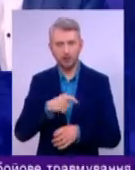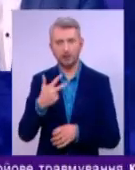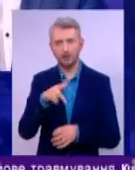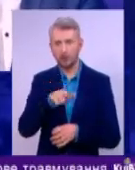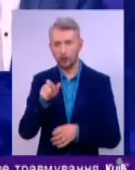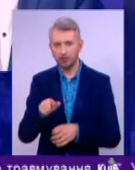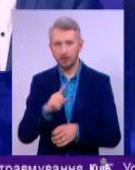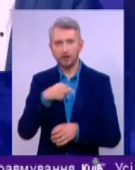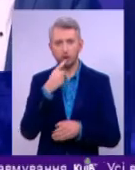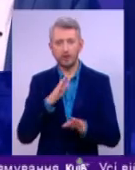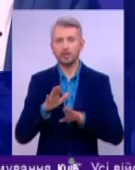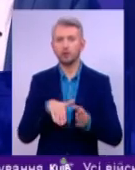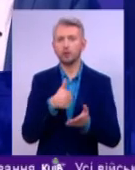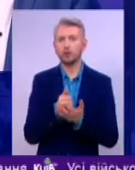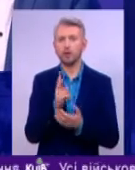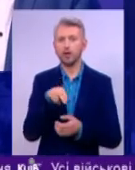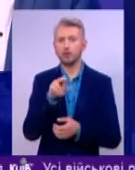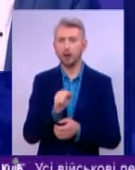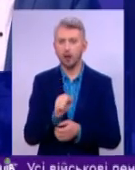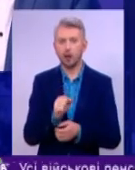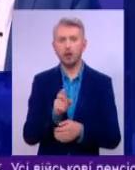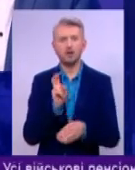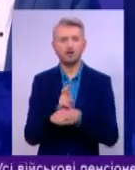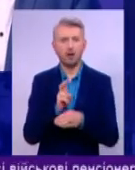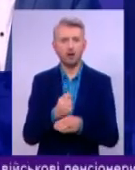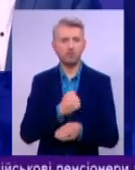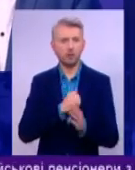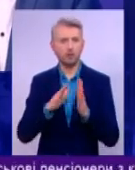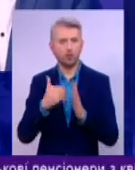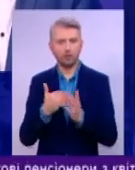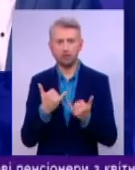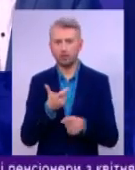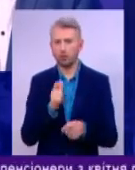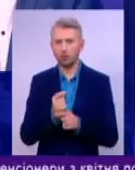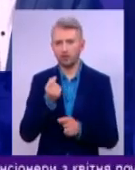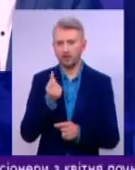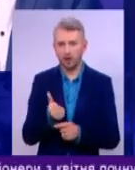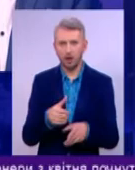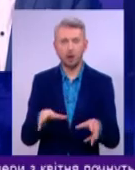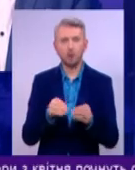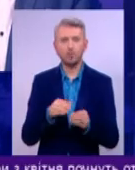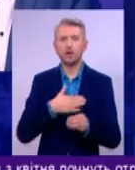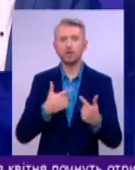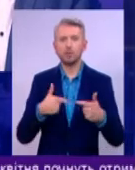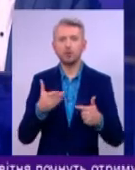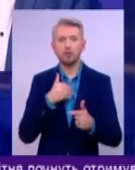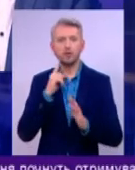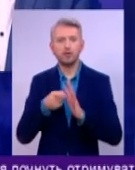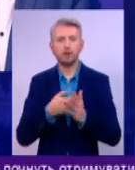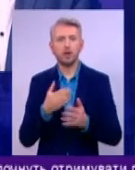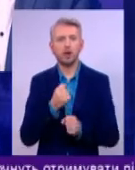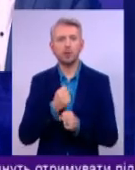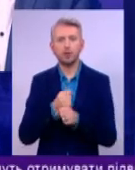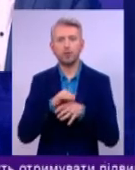30 осіб. За словами заступника голови КМДА, явка призовників зараз дуже низька. Разом із нашими гостями ми дізнаємося, яка